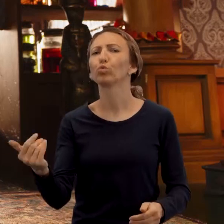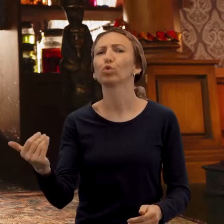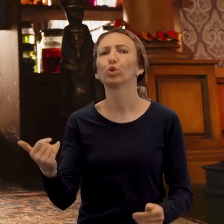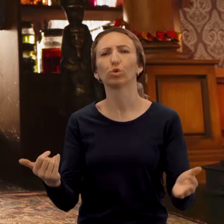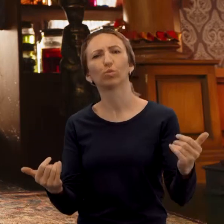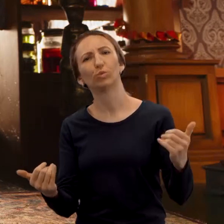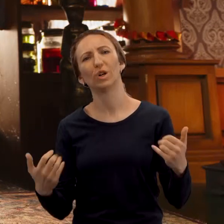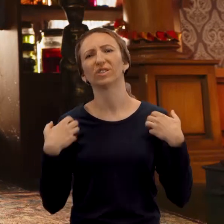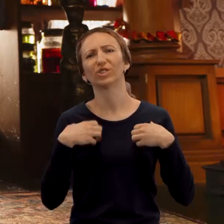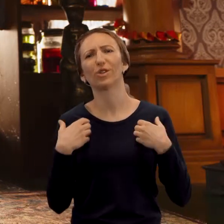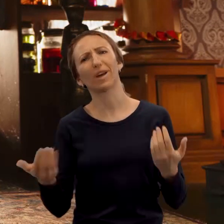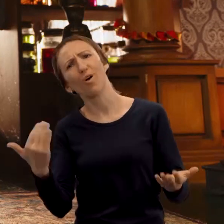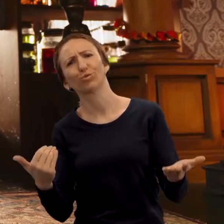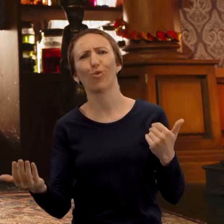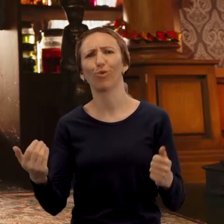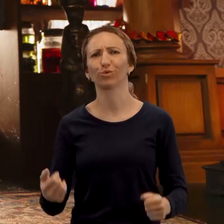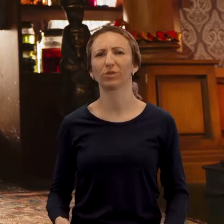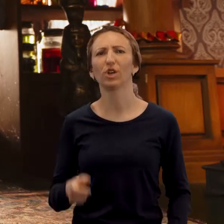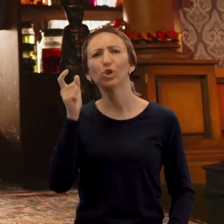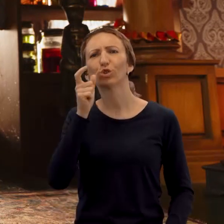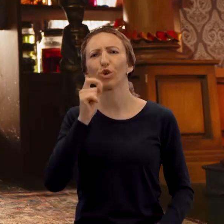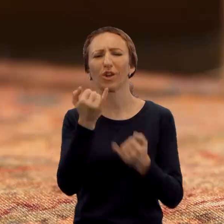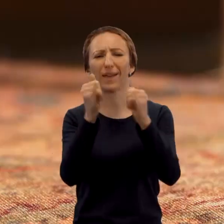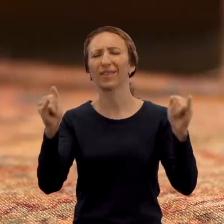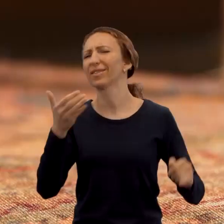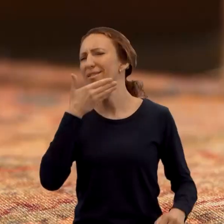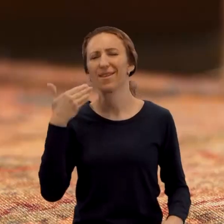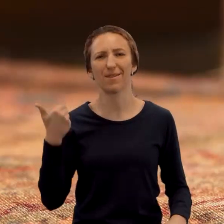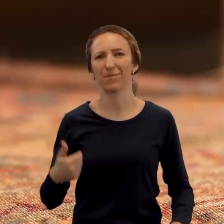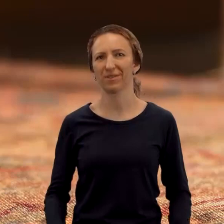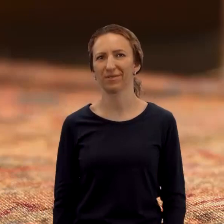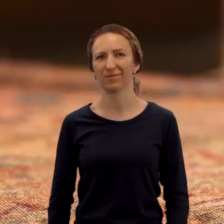Zwierzątka, wychodźcie Już ich nie ma